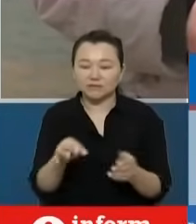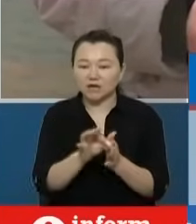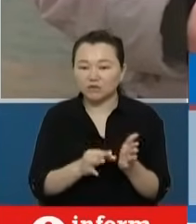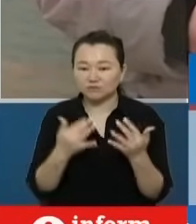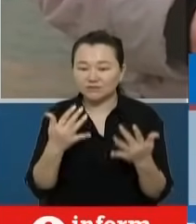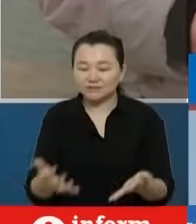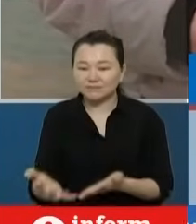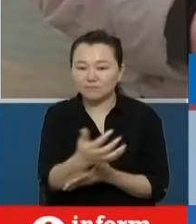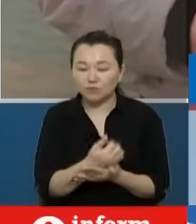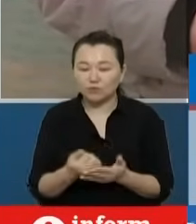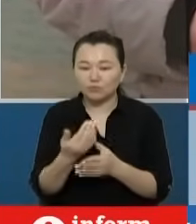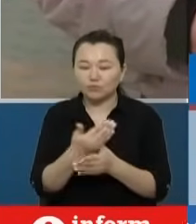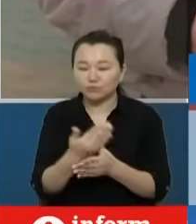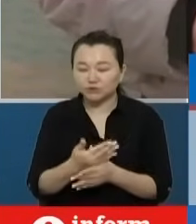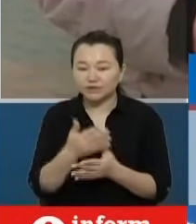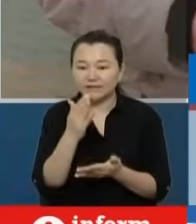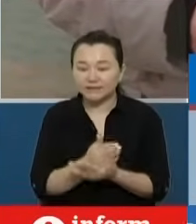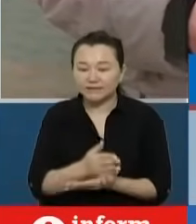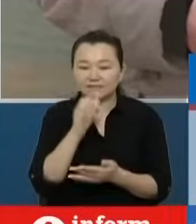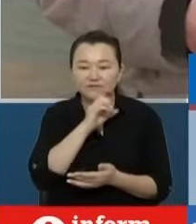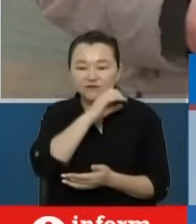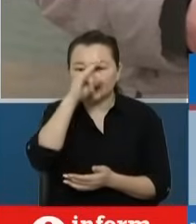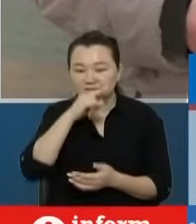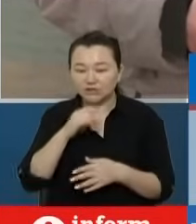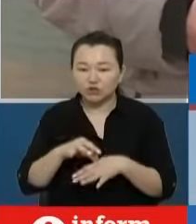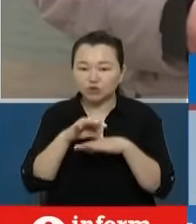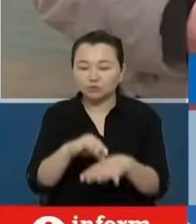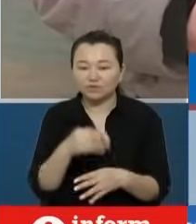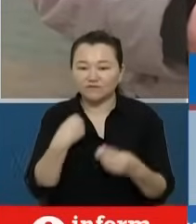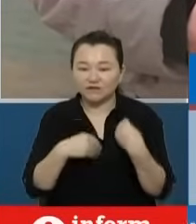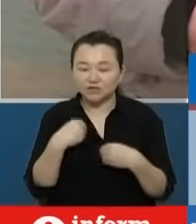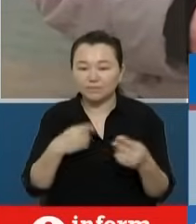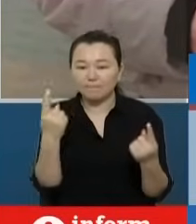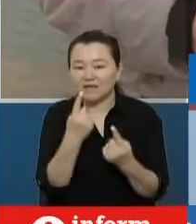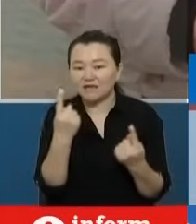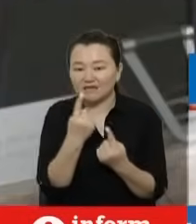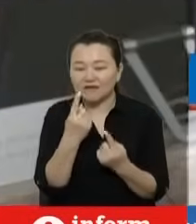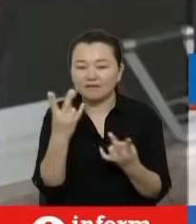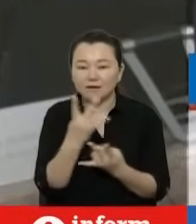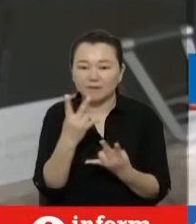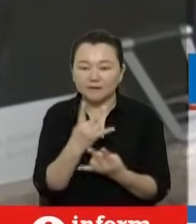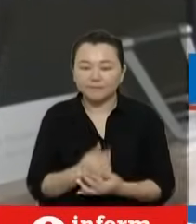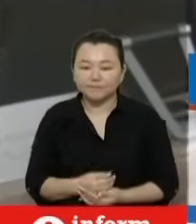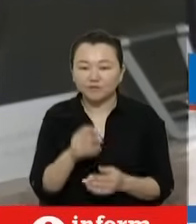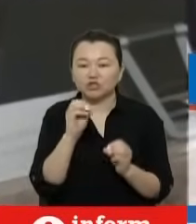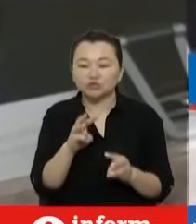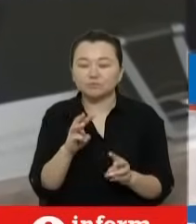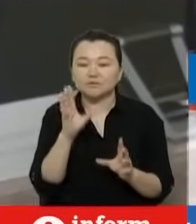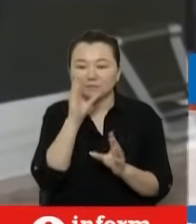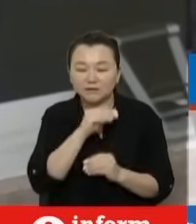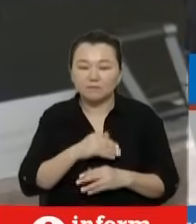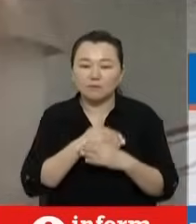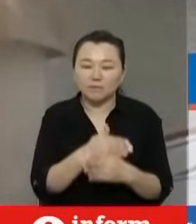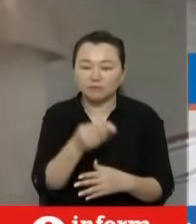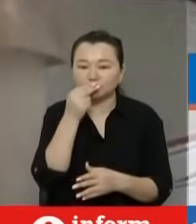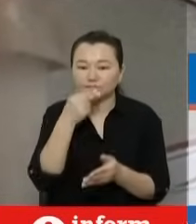пунктов сбора гуманитарной помощи. Североказахстанцы несут вещи первой необходимости. Чем смогли, тем помогли. Продуктов